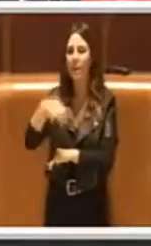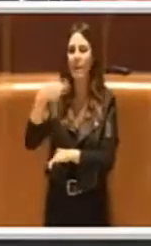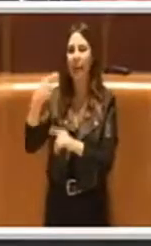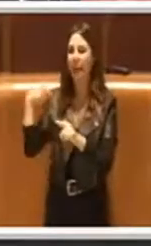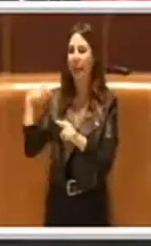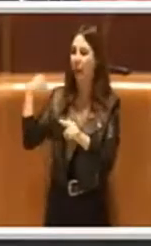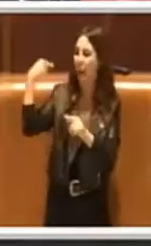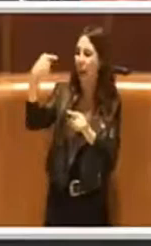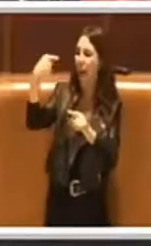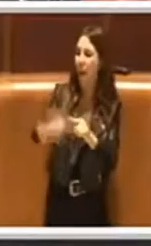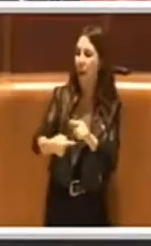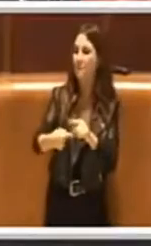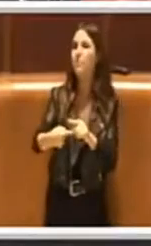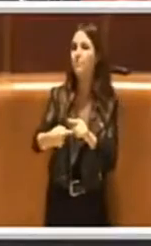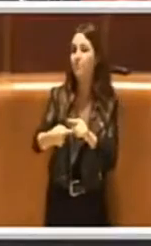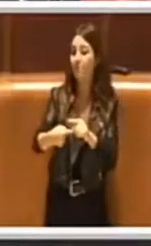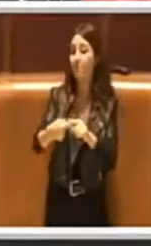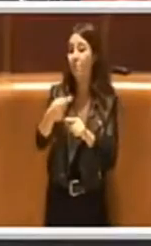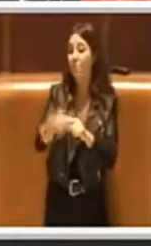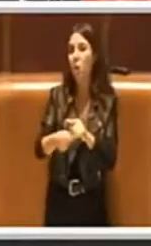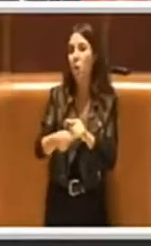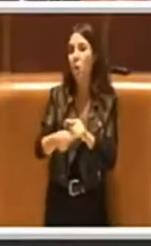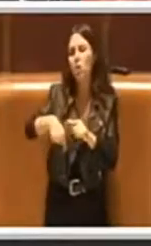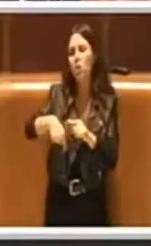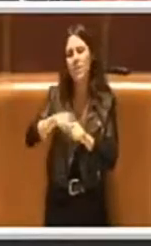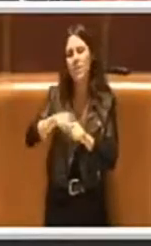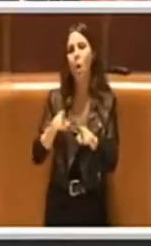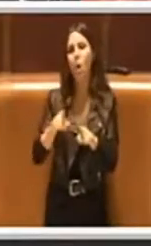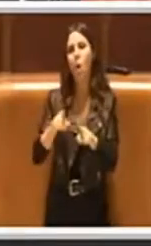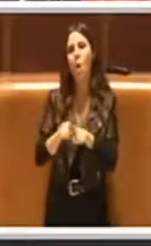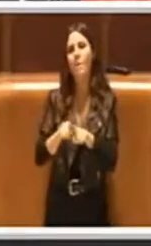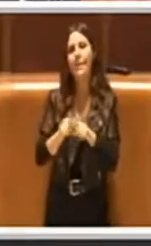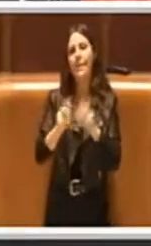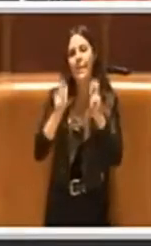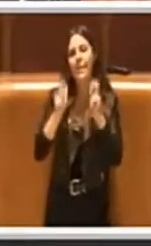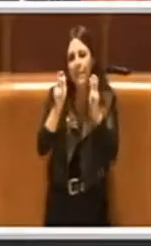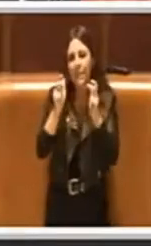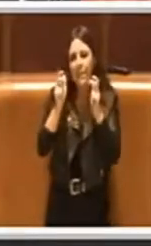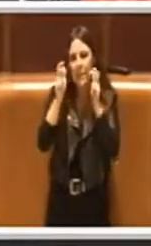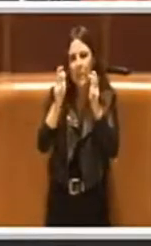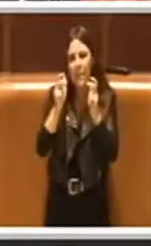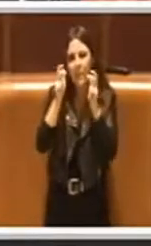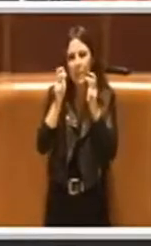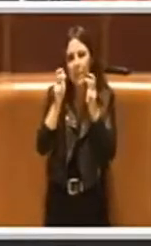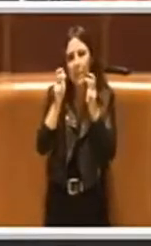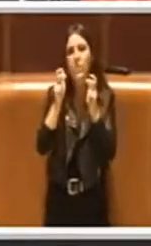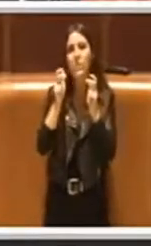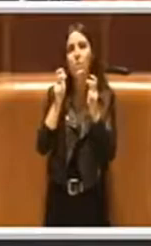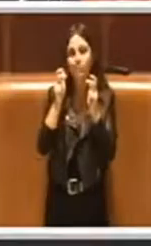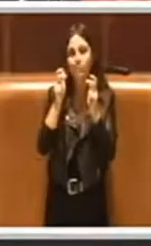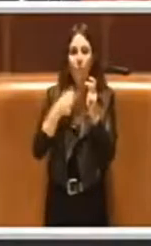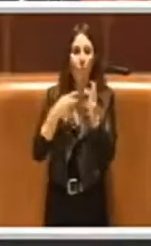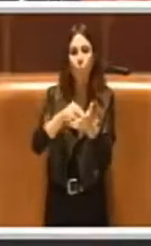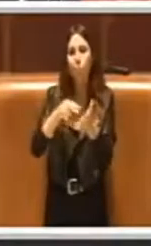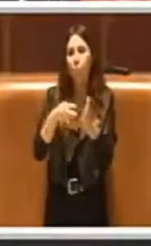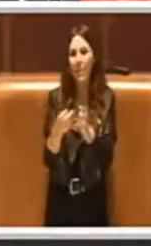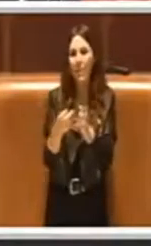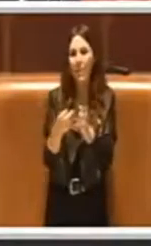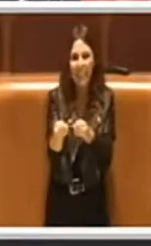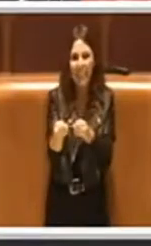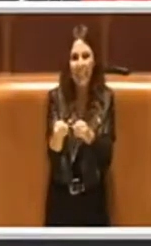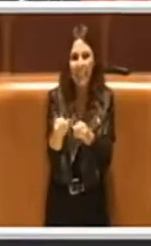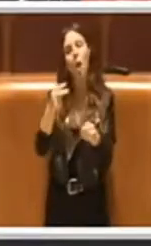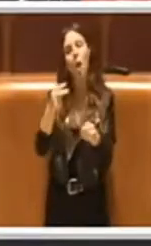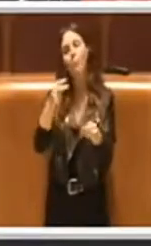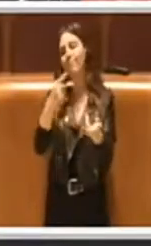oggettivamente stiamo facendo tanta fatica a dover a dover risolvere per cui